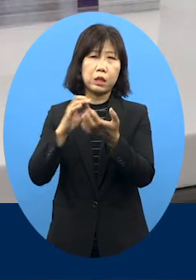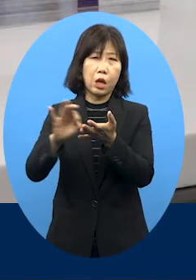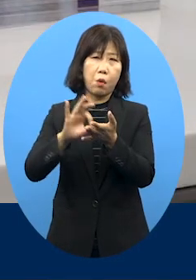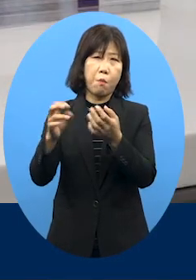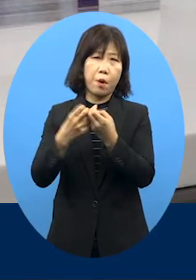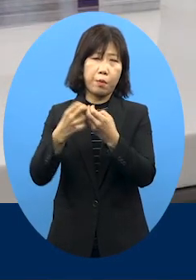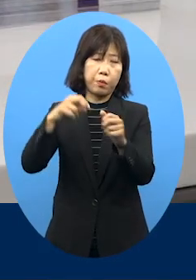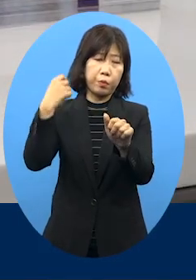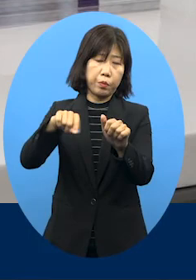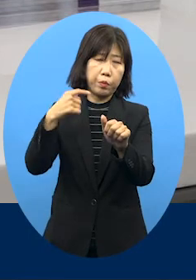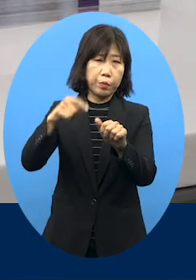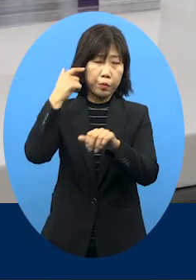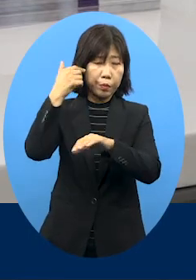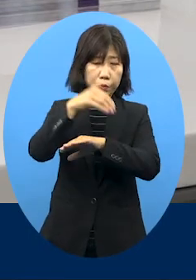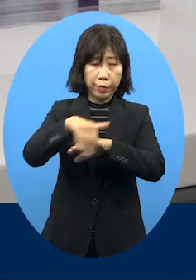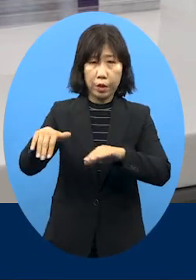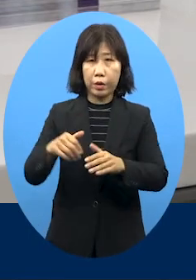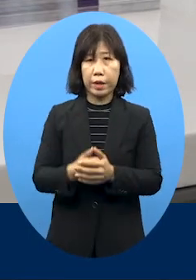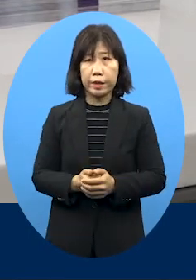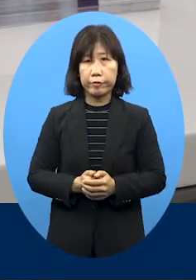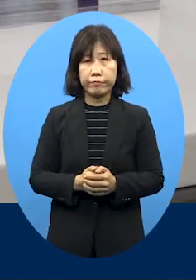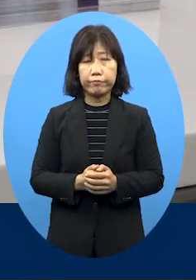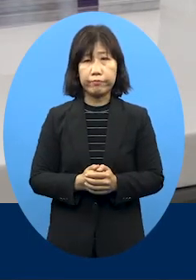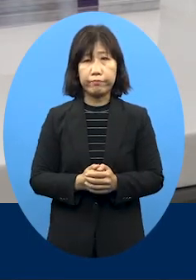사용법 교육도 진행할 예정입니다